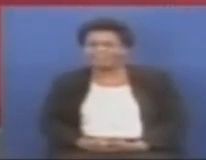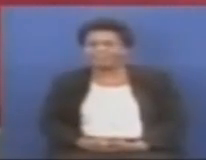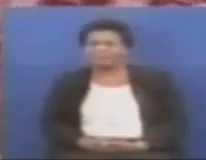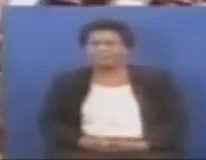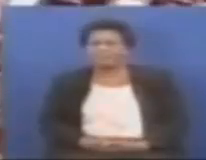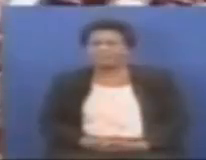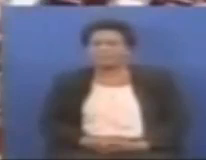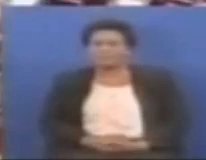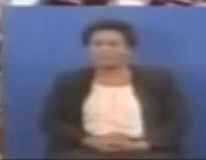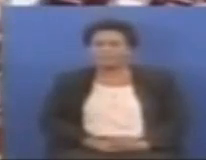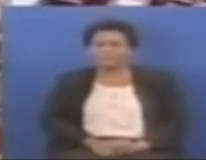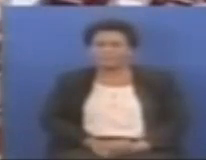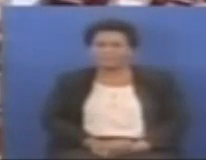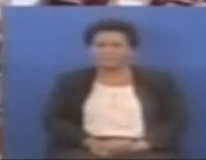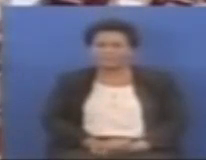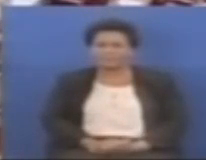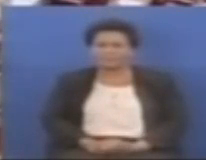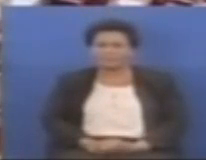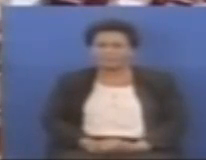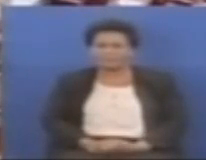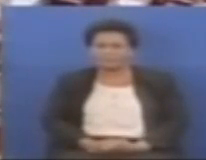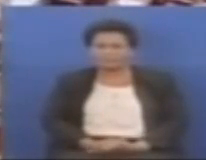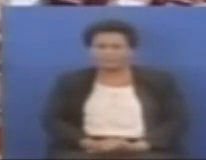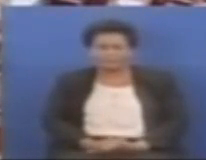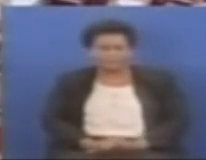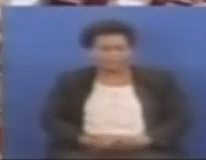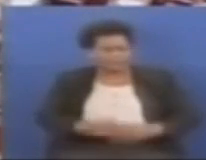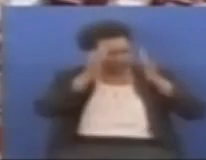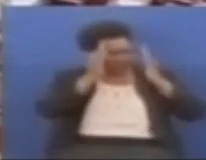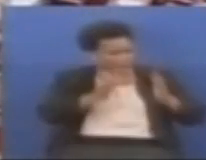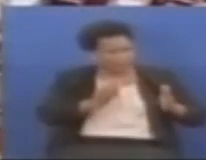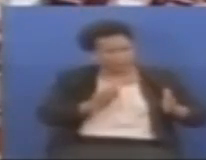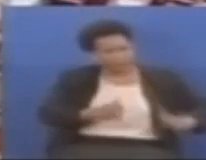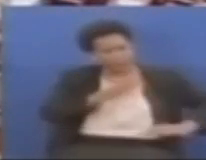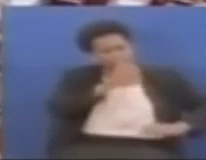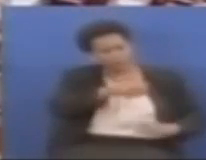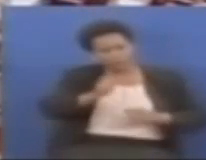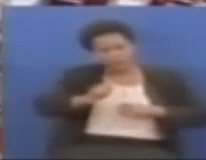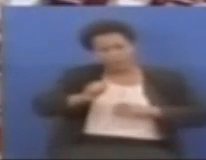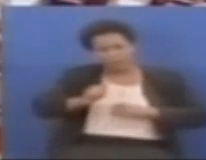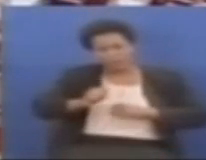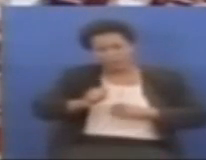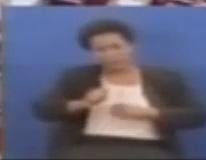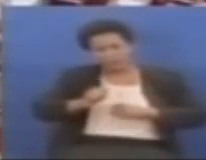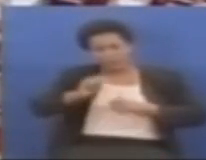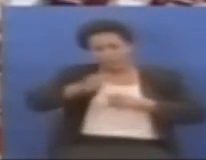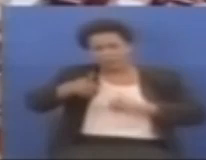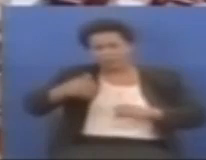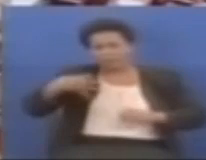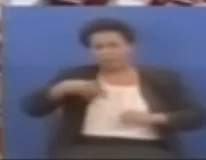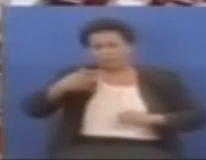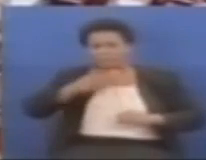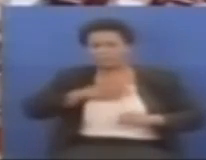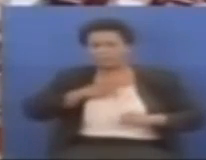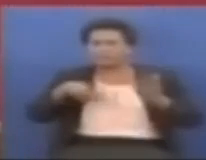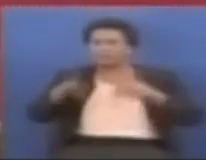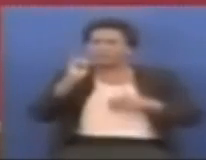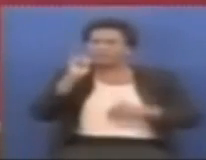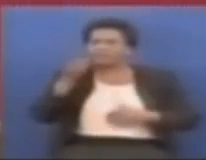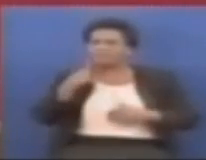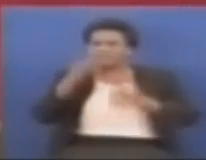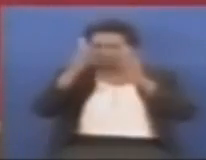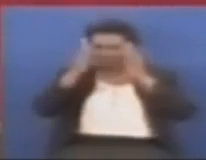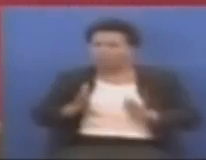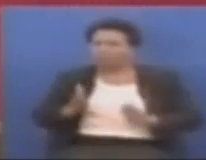Mheshimiwa Spika, kwa niaba ya Waziri wa Nchi Ofisi ya Rais TAMISEMI, naomba kujibu swali la Mheshimiwa Emmanuel Adamson Mwakasaka, mbunge wa Tabora